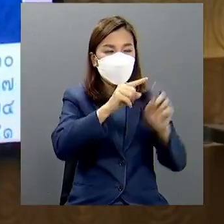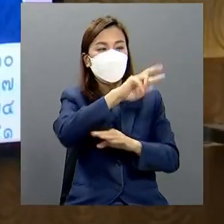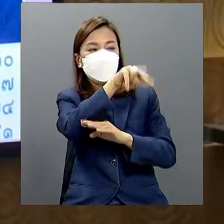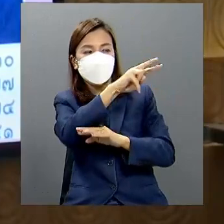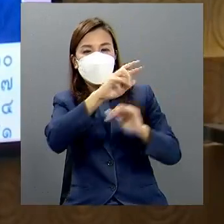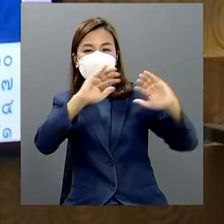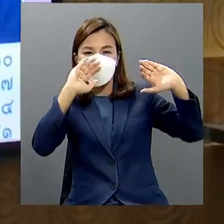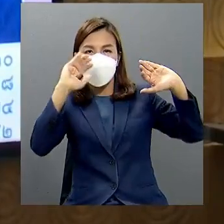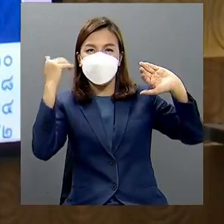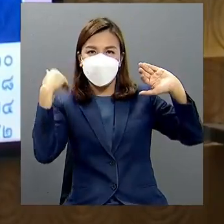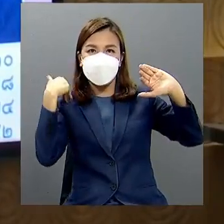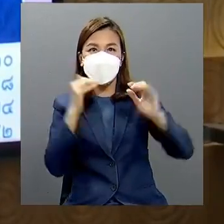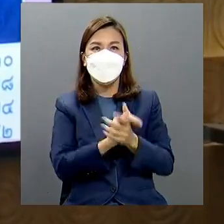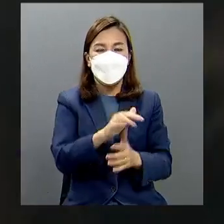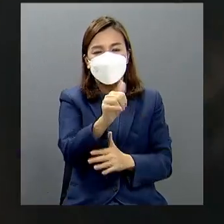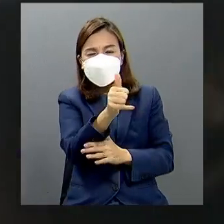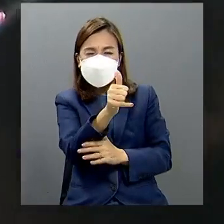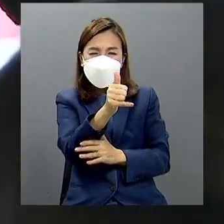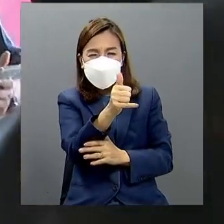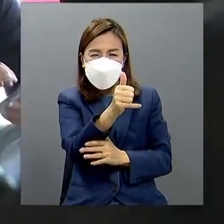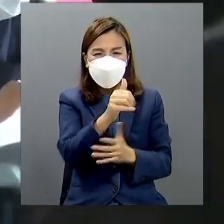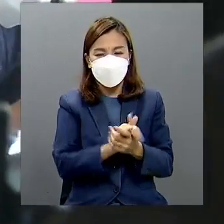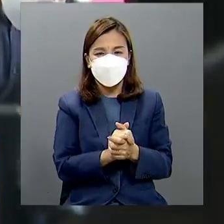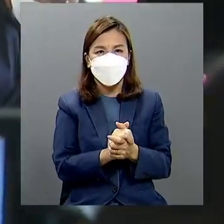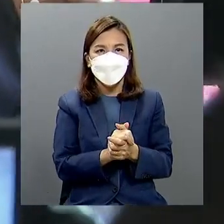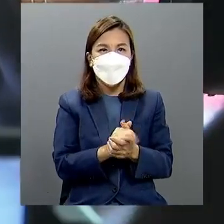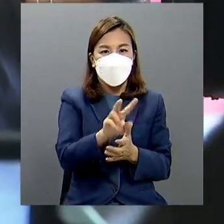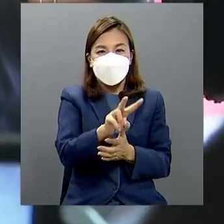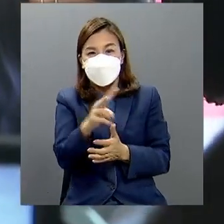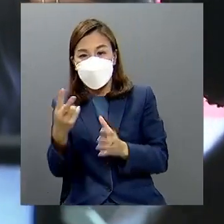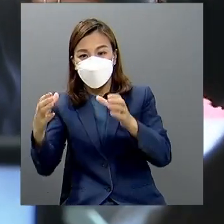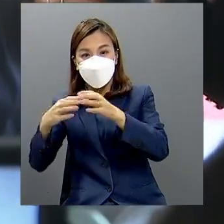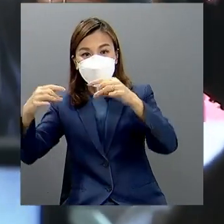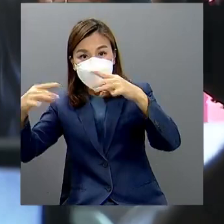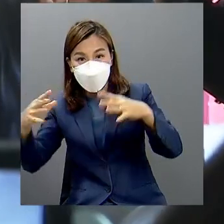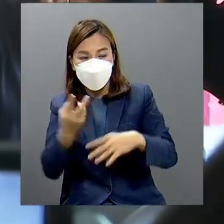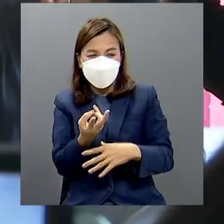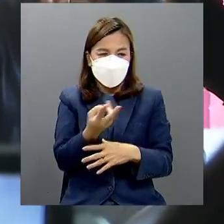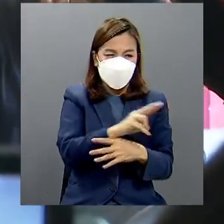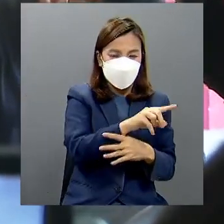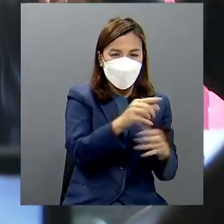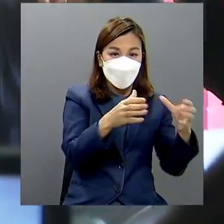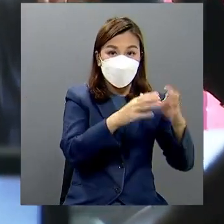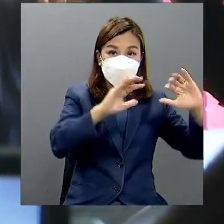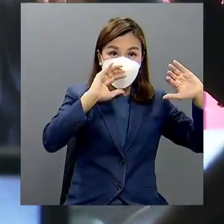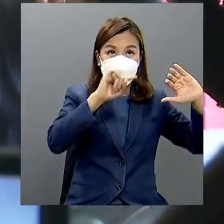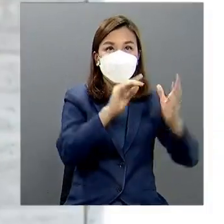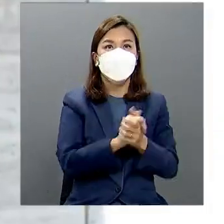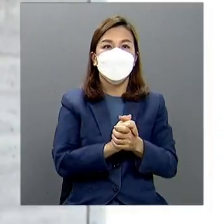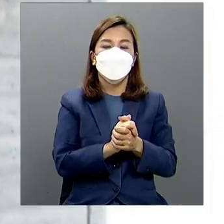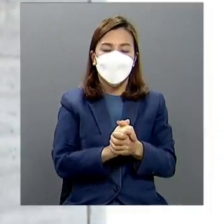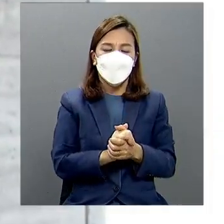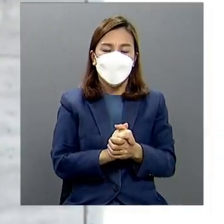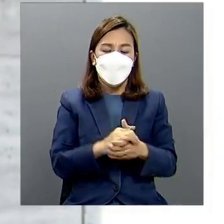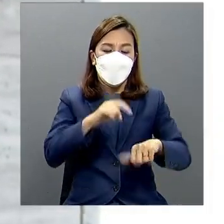ถานะกึ่งๆเป็นลูกครึ่งนะคะครึ่งรัฐบาลครึ่งฝ่ายค้านนะคะและในช่วงอายุรัฐบาลอายุรัฐสภาปีสุดท้ายนี้นะคะพรรคเล็กนี่แหละค่ะ